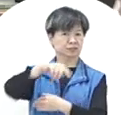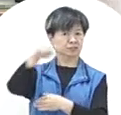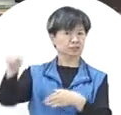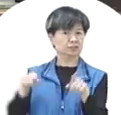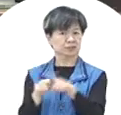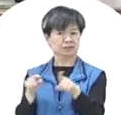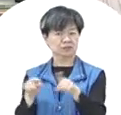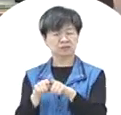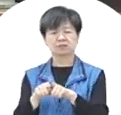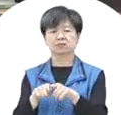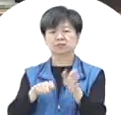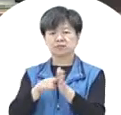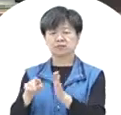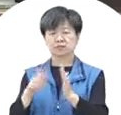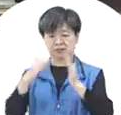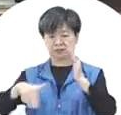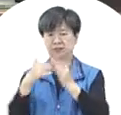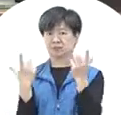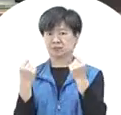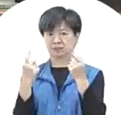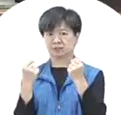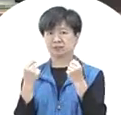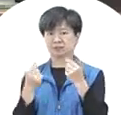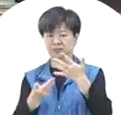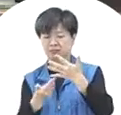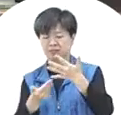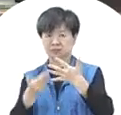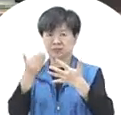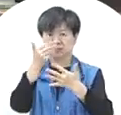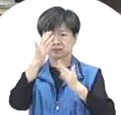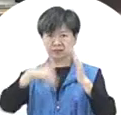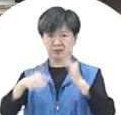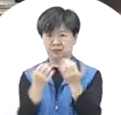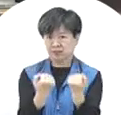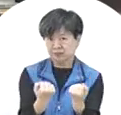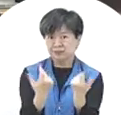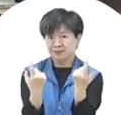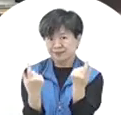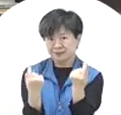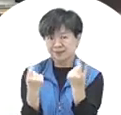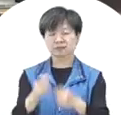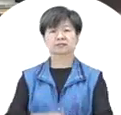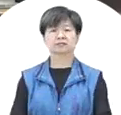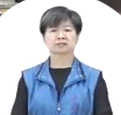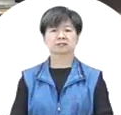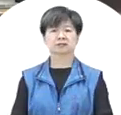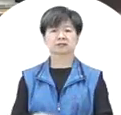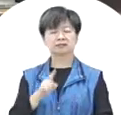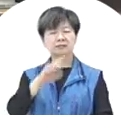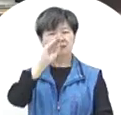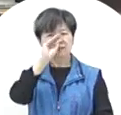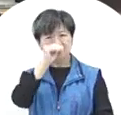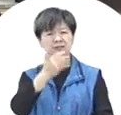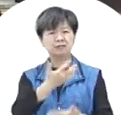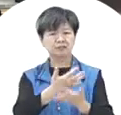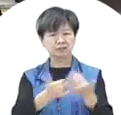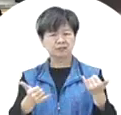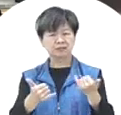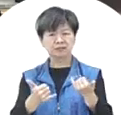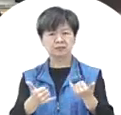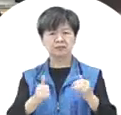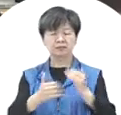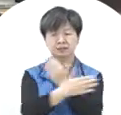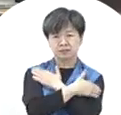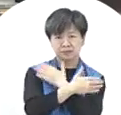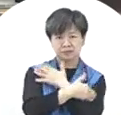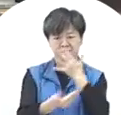都是直升同一个学校，对吧？像这样有特殊案例的学生是不是都是会直升小学部？没有错